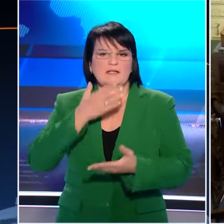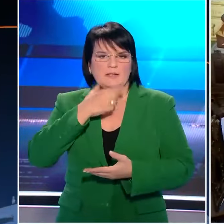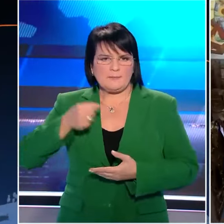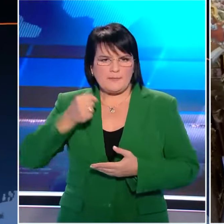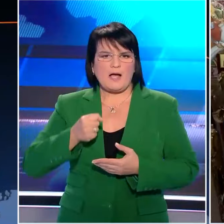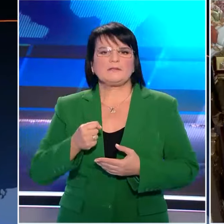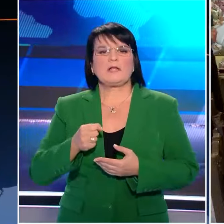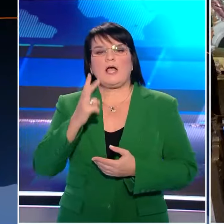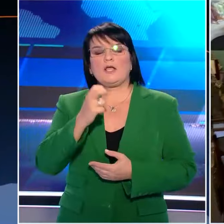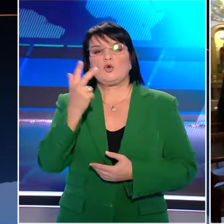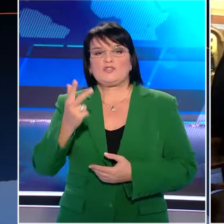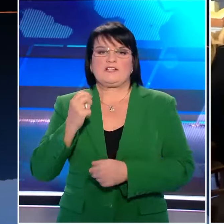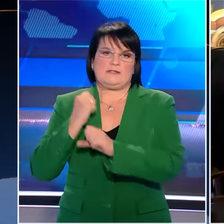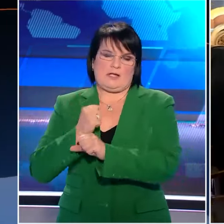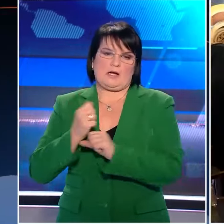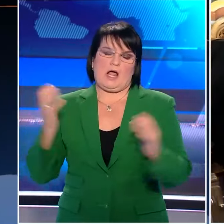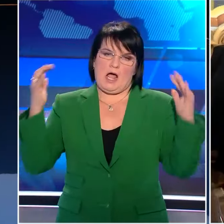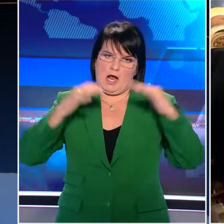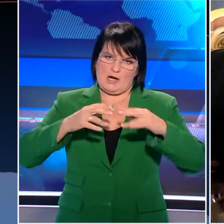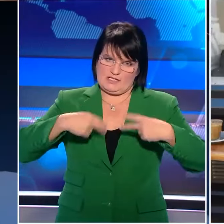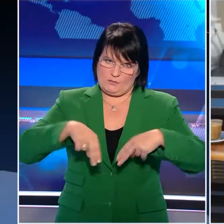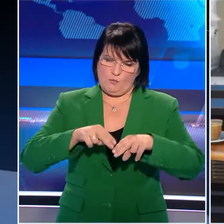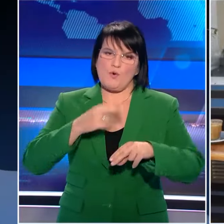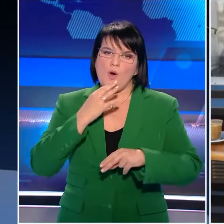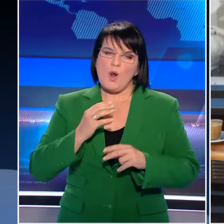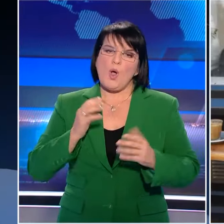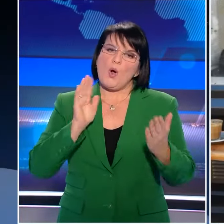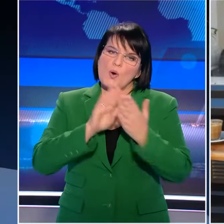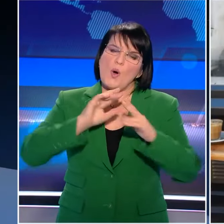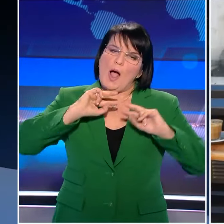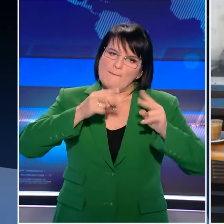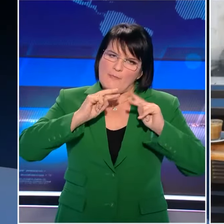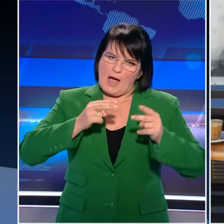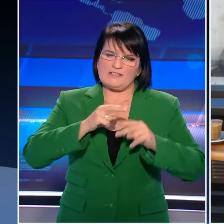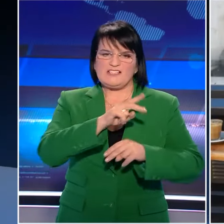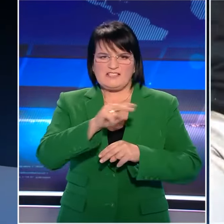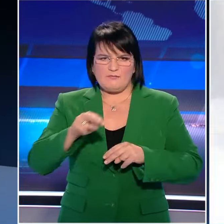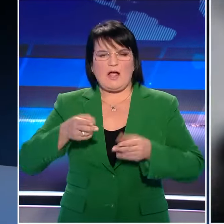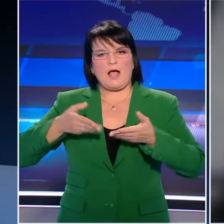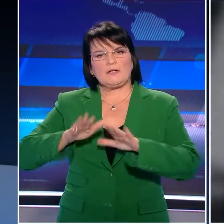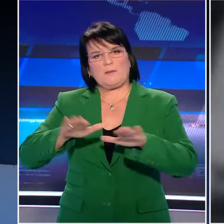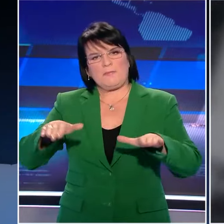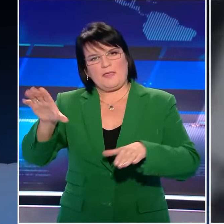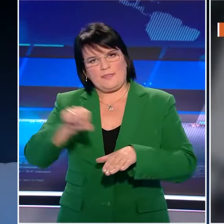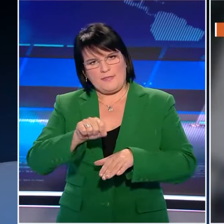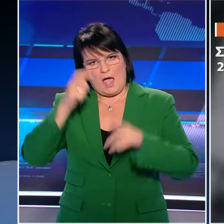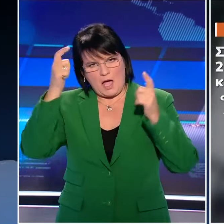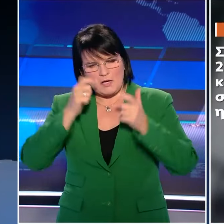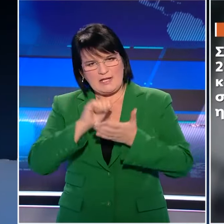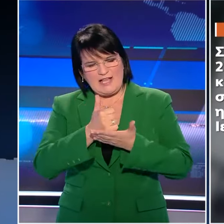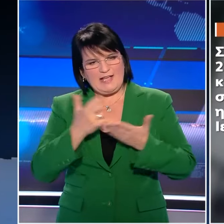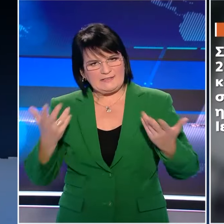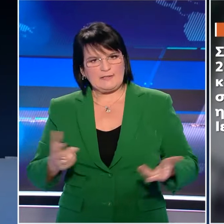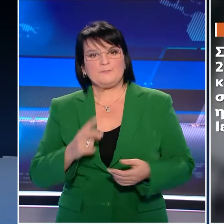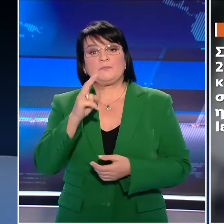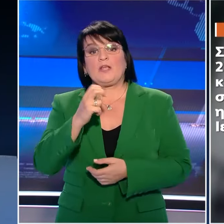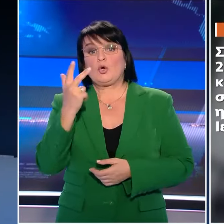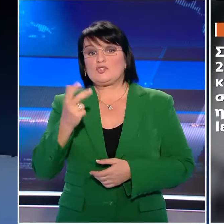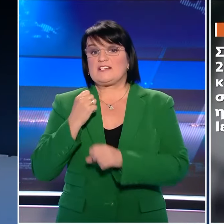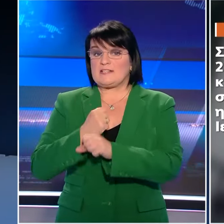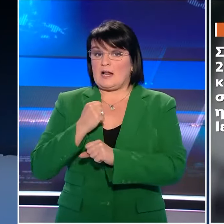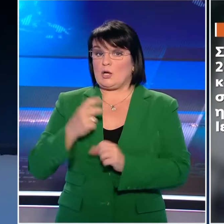θα συγκληθεί στις 23 Ιανουαρίου για να πάρει θέση απέναντι στο γάμο των ομόφυλων ζευγαριών και την τεκνοθεσία. Συνέχεται την 3η 23